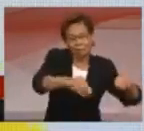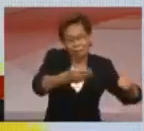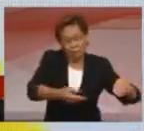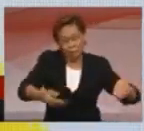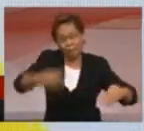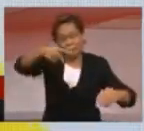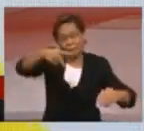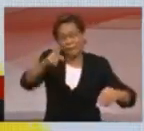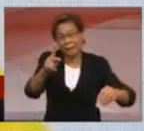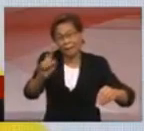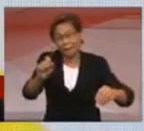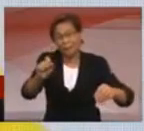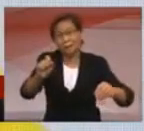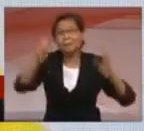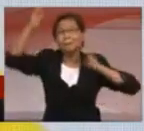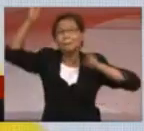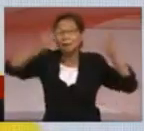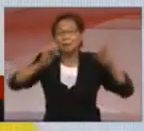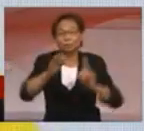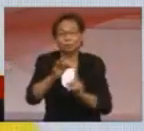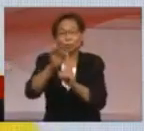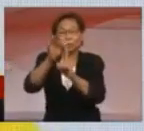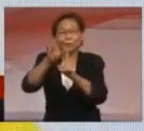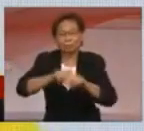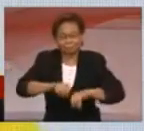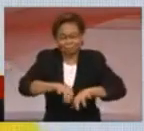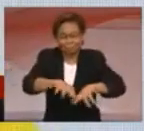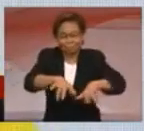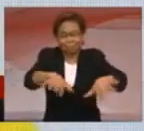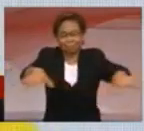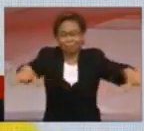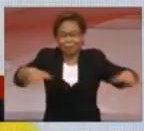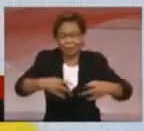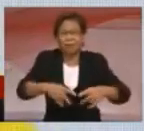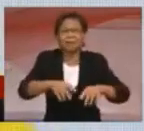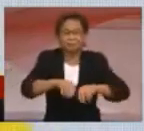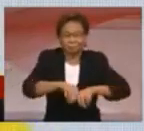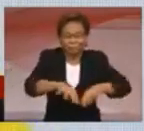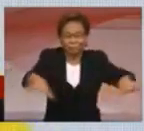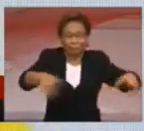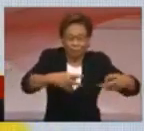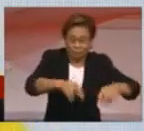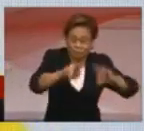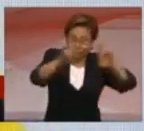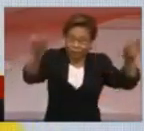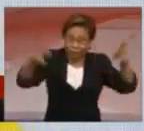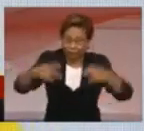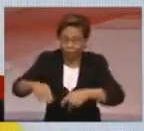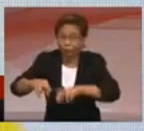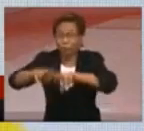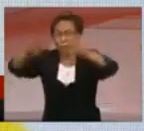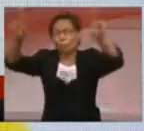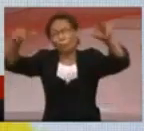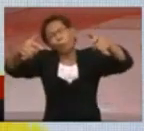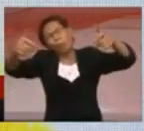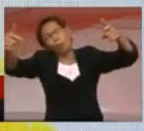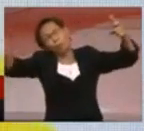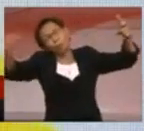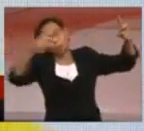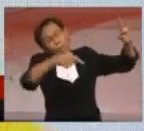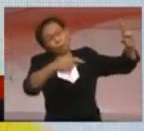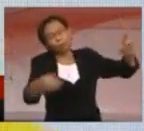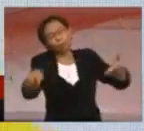produk-produk PKS tempatan, terutamanya di rangkaian pasaraya dan pasaraya besar hypermarket,